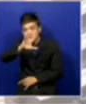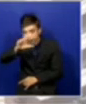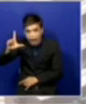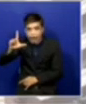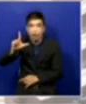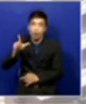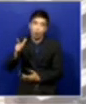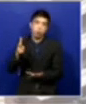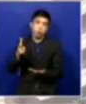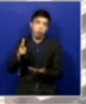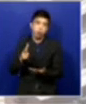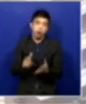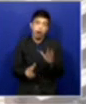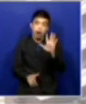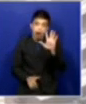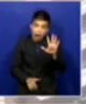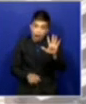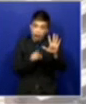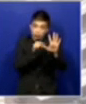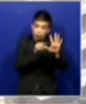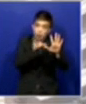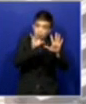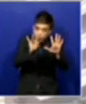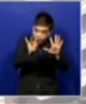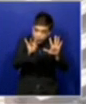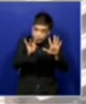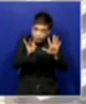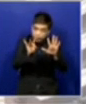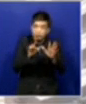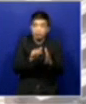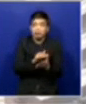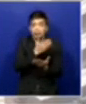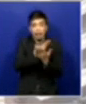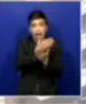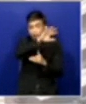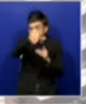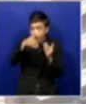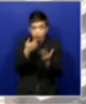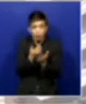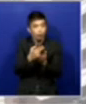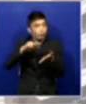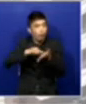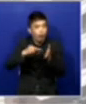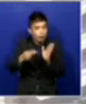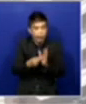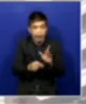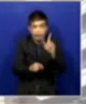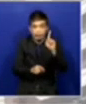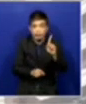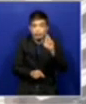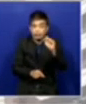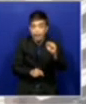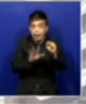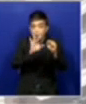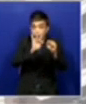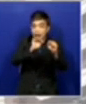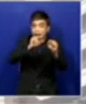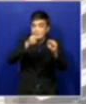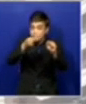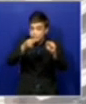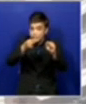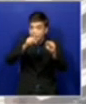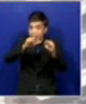5.8 ร้อยละ 5.8 ของยอดเงินงบประมาณนั่นหมายว่า 184,000 ล้านท่านนายก